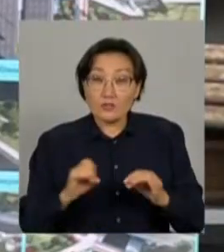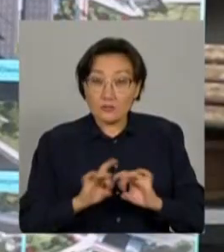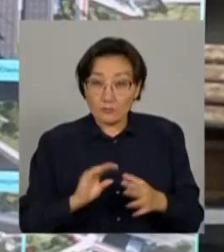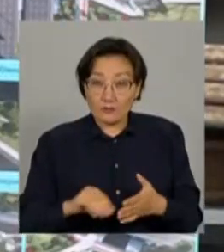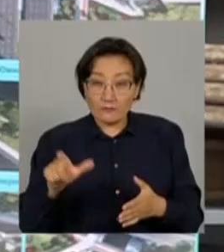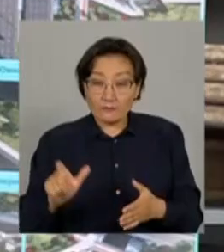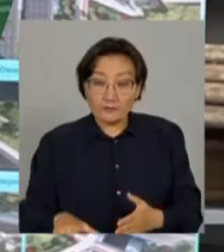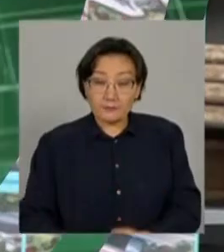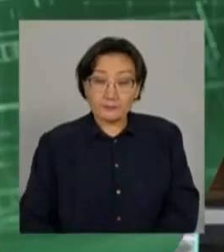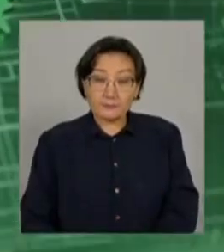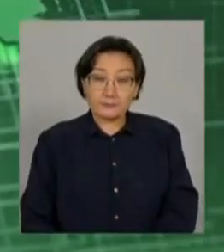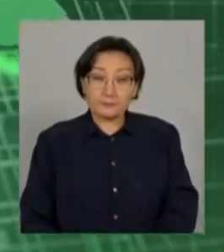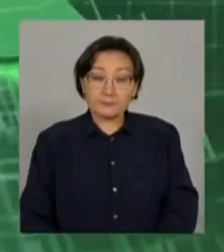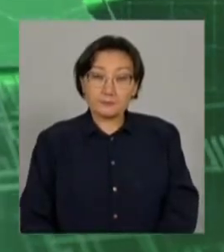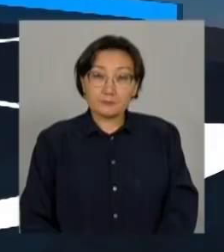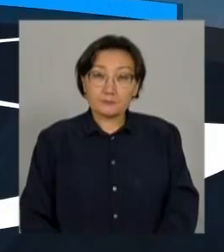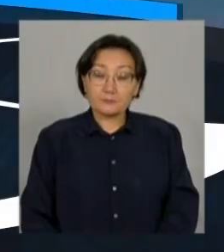Рустам Раубаев.